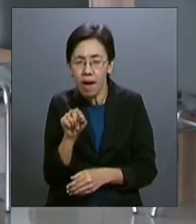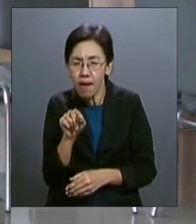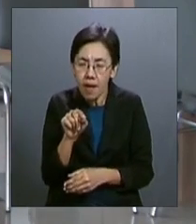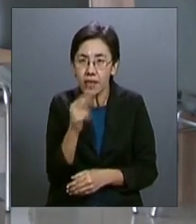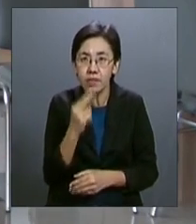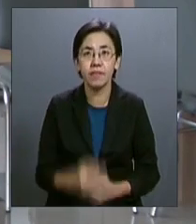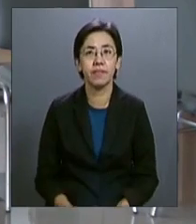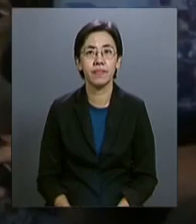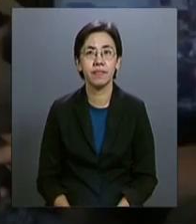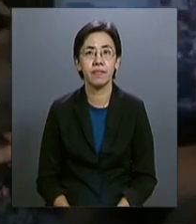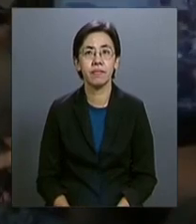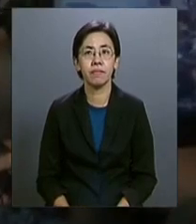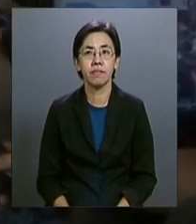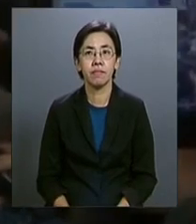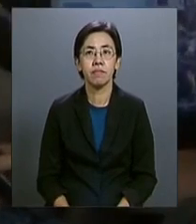ค่ะ